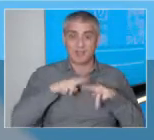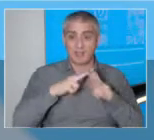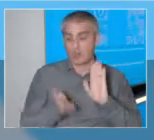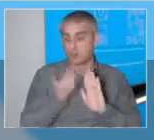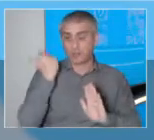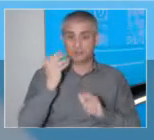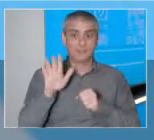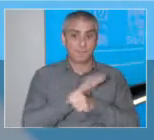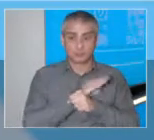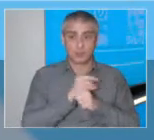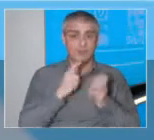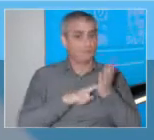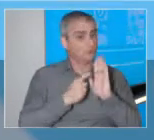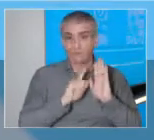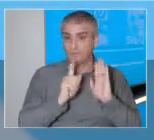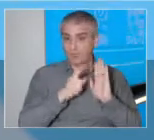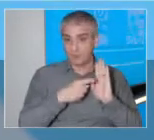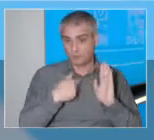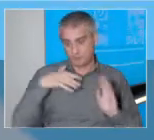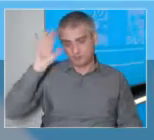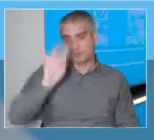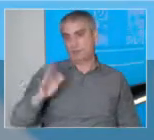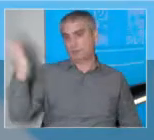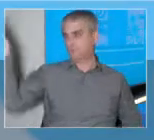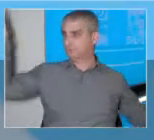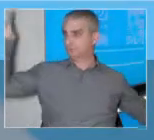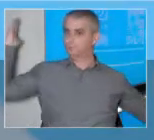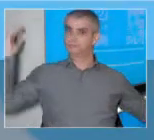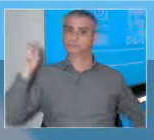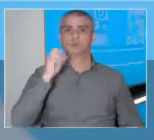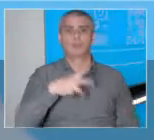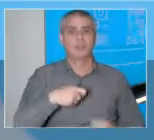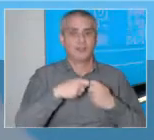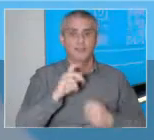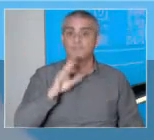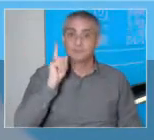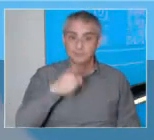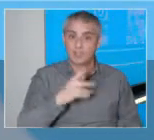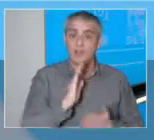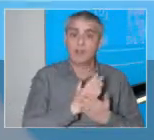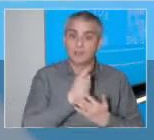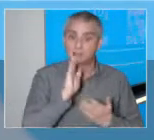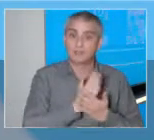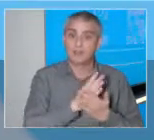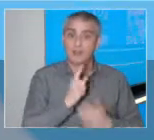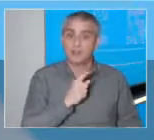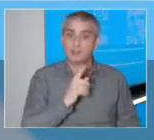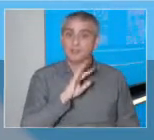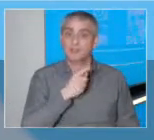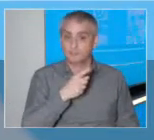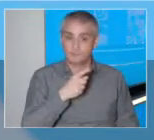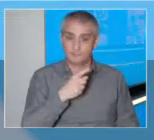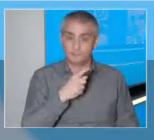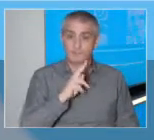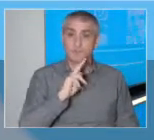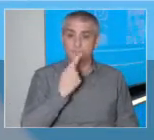תוציא את המכסות והשקיפות, וזה לא יגיע לקריאה שנייה ושלישית, אנחנו נצביע נגד, בוודאי. אוקיי, חבר הכנסת בצלאל. והיא צריכה להחליט, רגע, והיא צריכה להחליט, האם